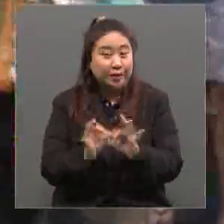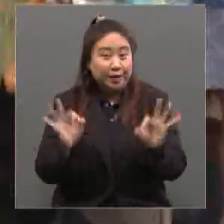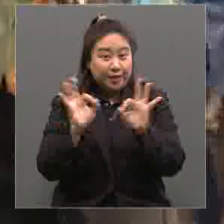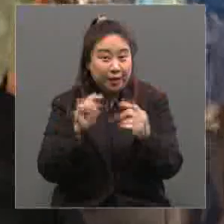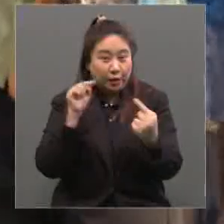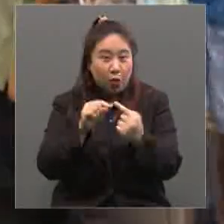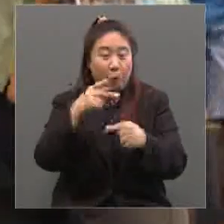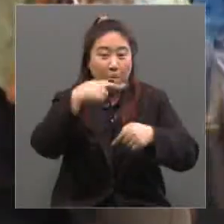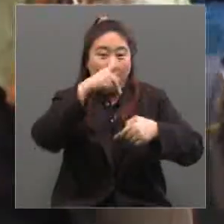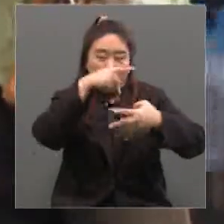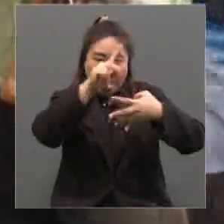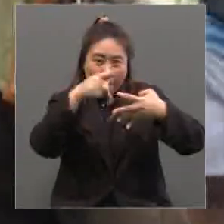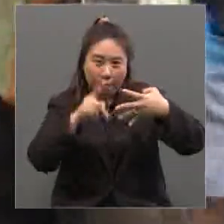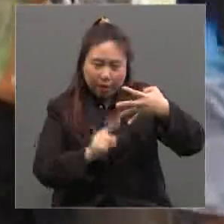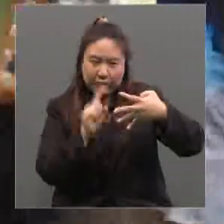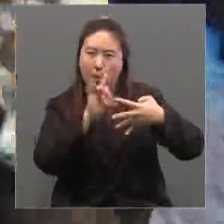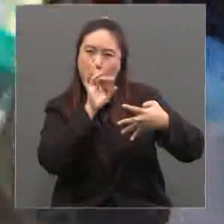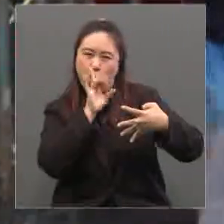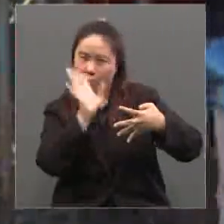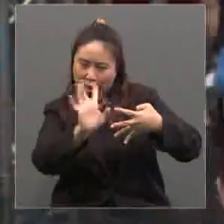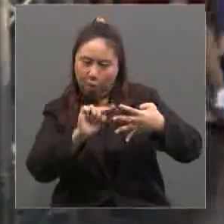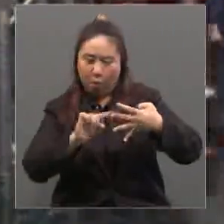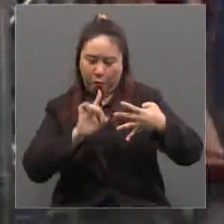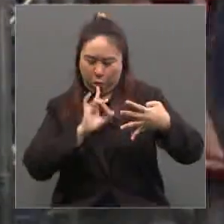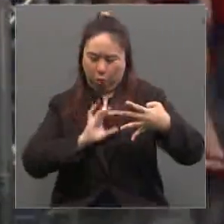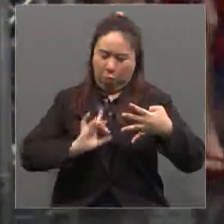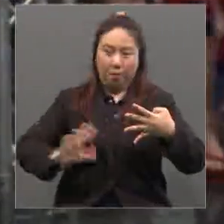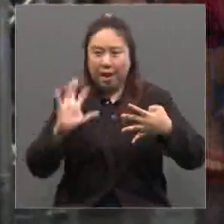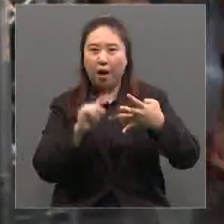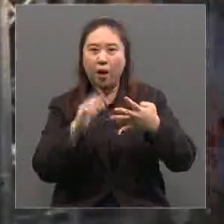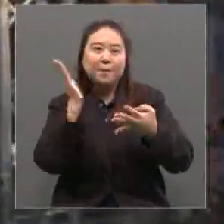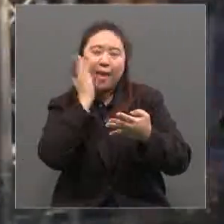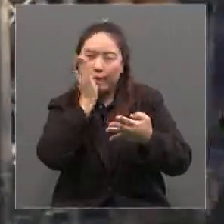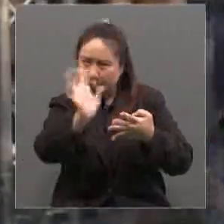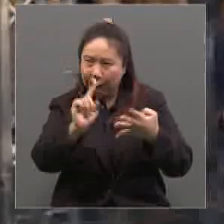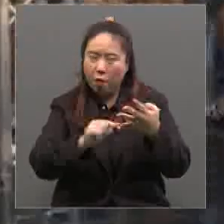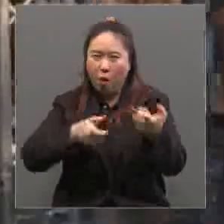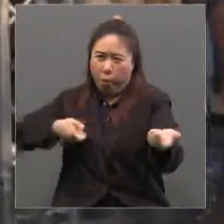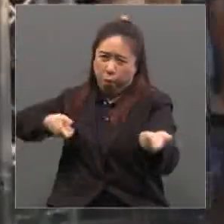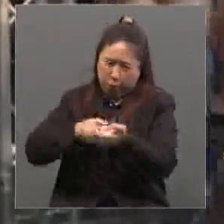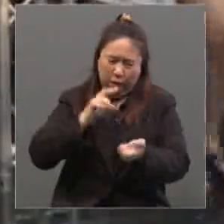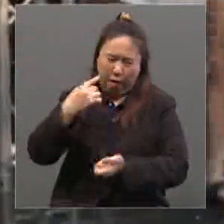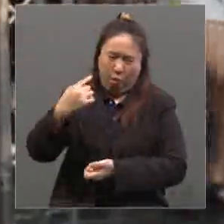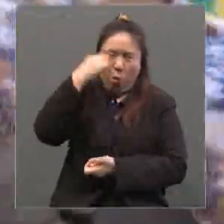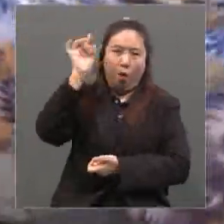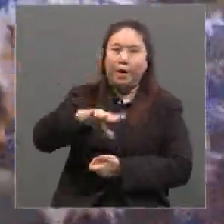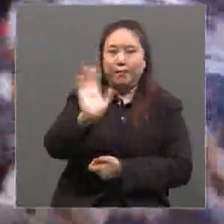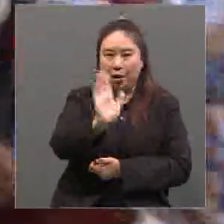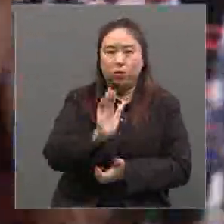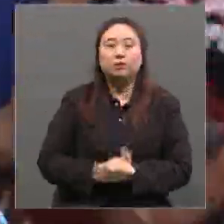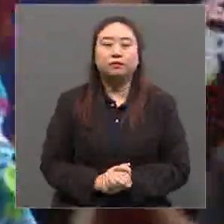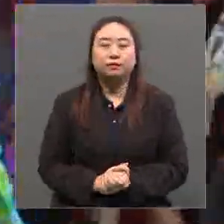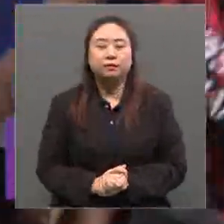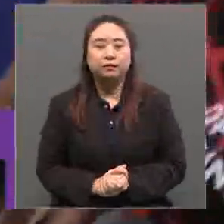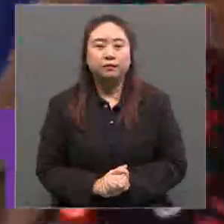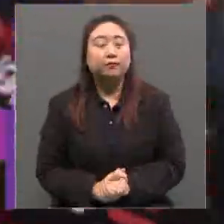4ปอนะคะไม่โป้ไม่เปื่อยไม่เล่นแป้งแล้วก็ไม่ใช้ปืนฉีดน้ำแรงดันสูงค่ะท่าม